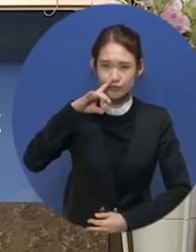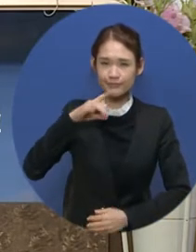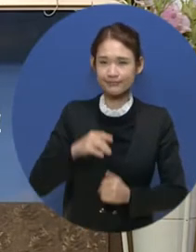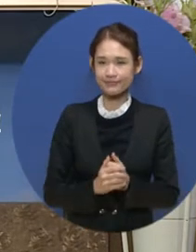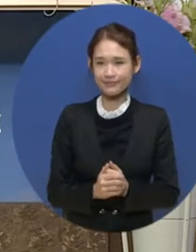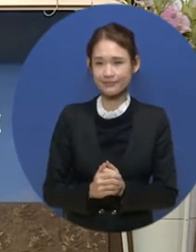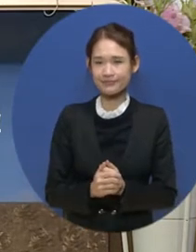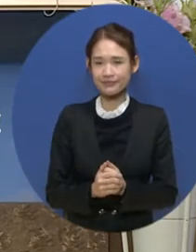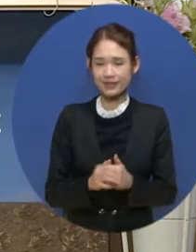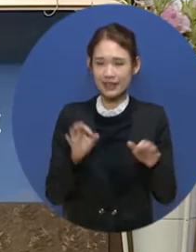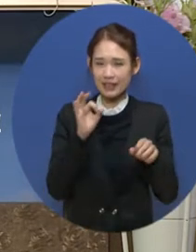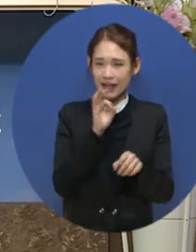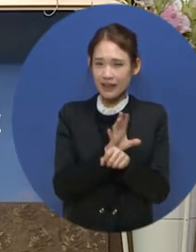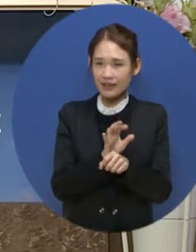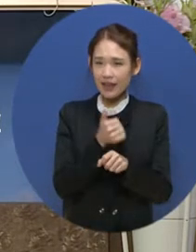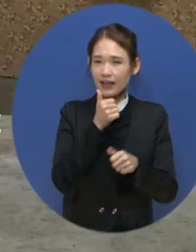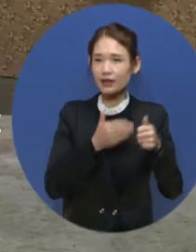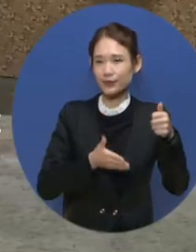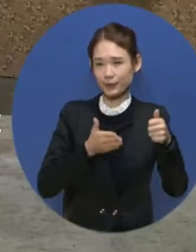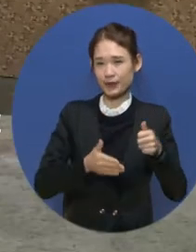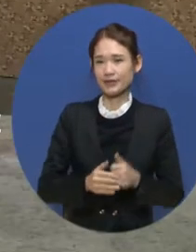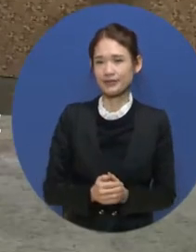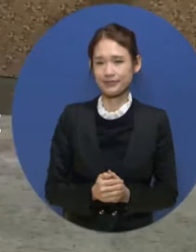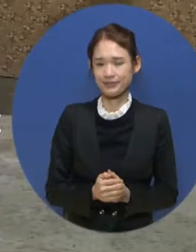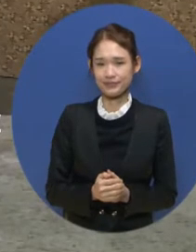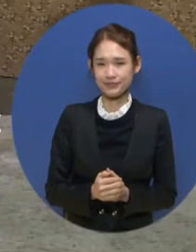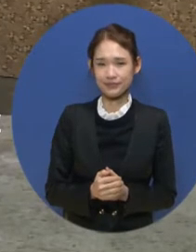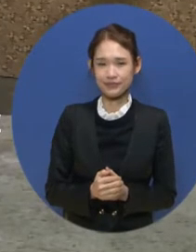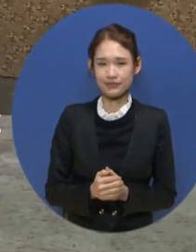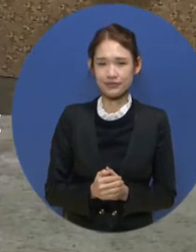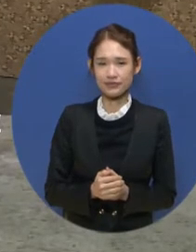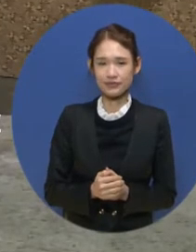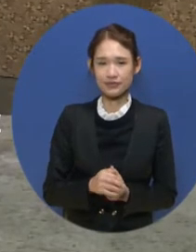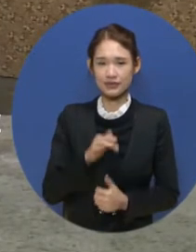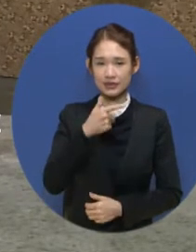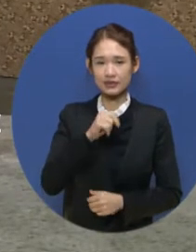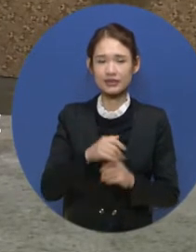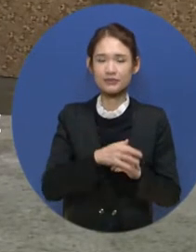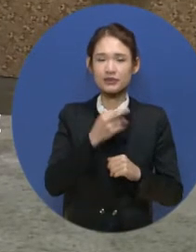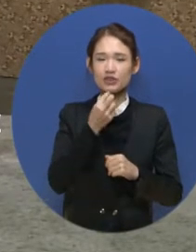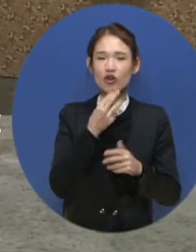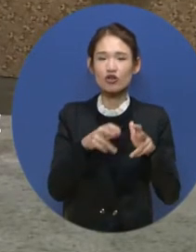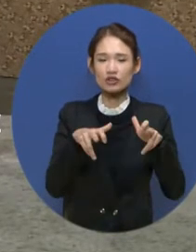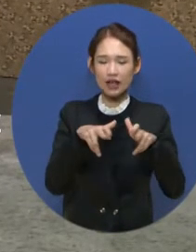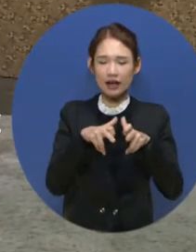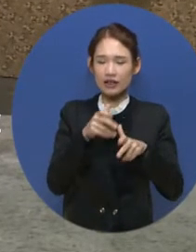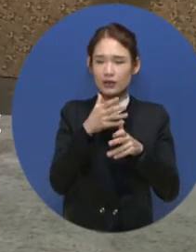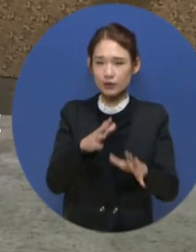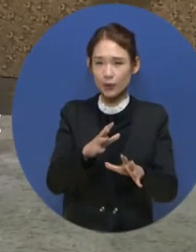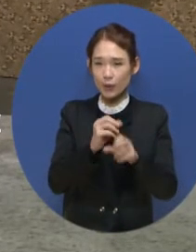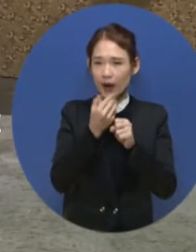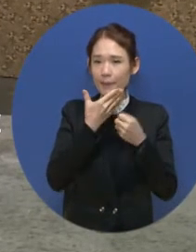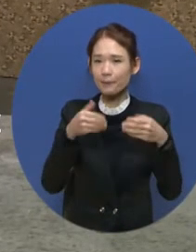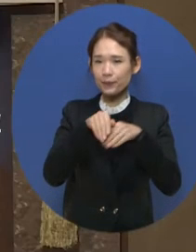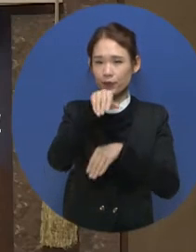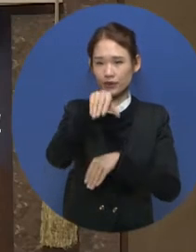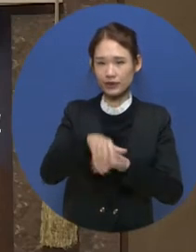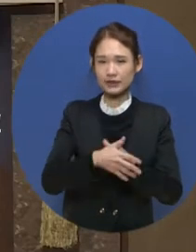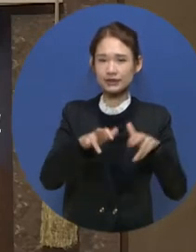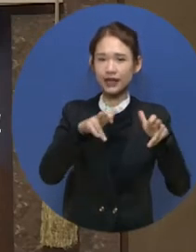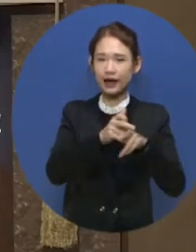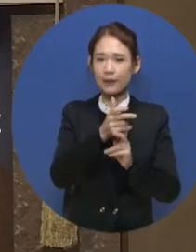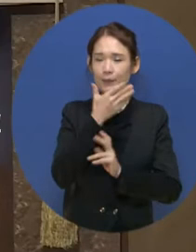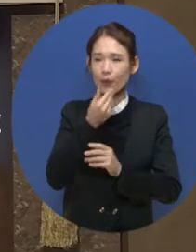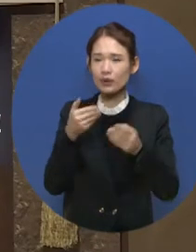4 간단한 소개 할 수 부탁드리겟습니다 2 시립 서울 장애인 종합 복지관 는 4 장애인복지관